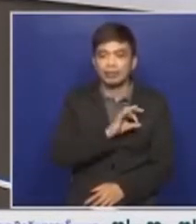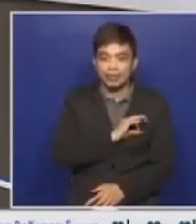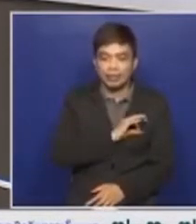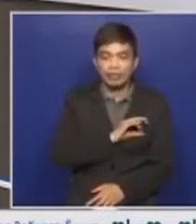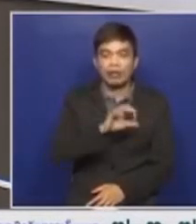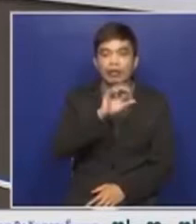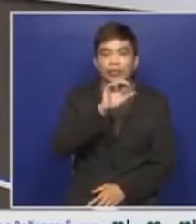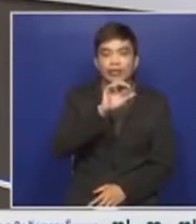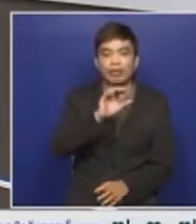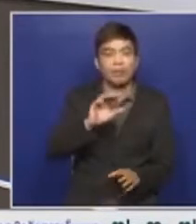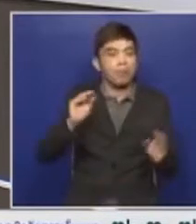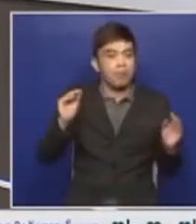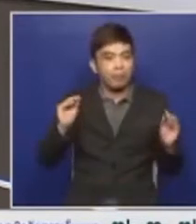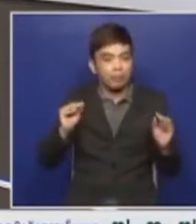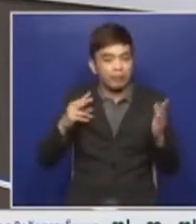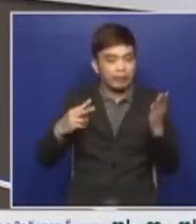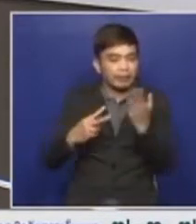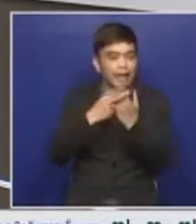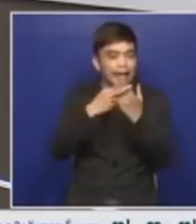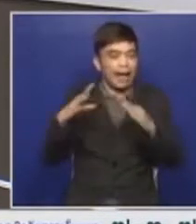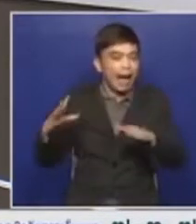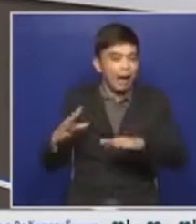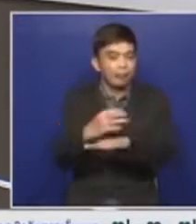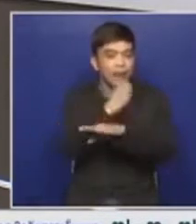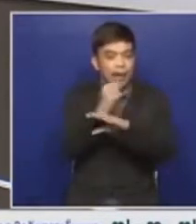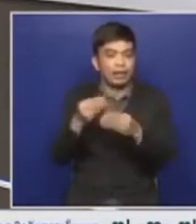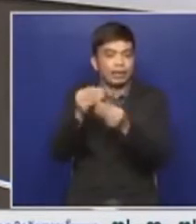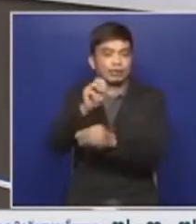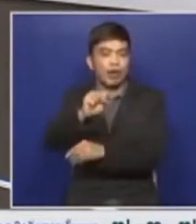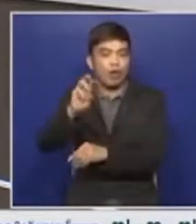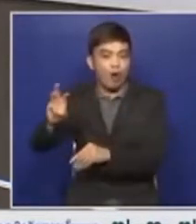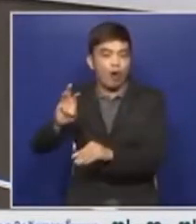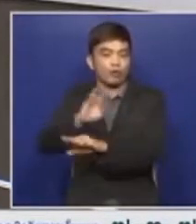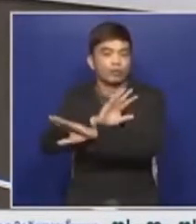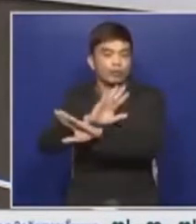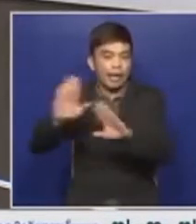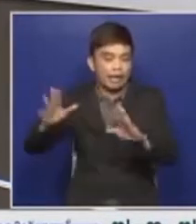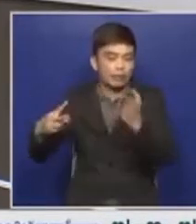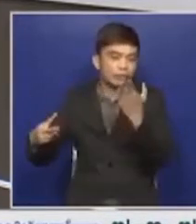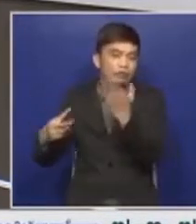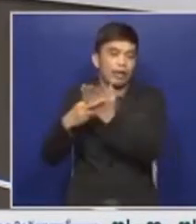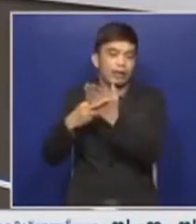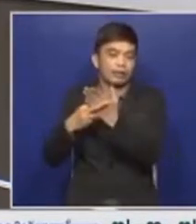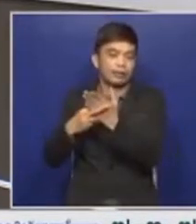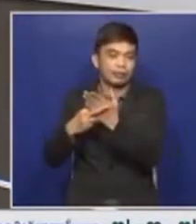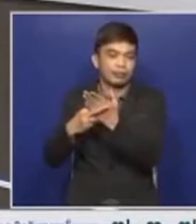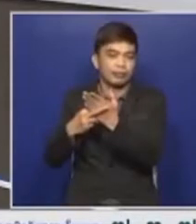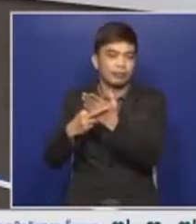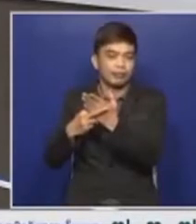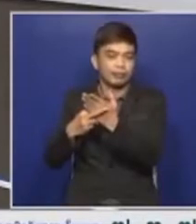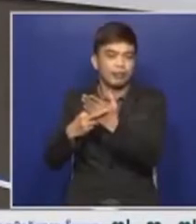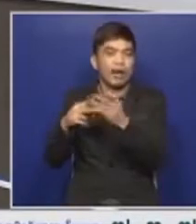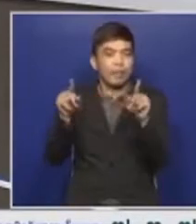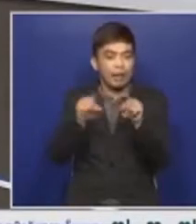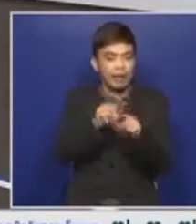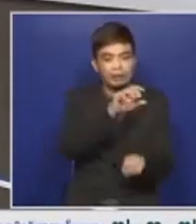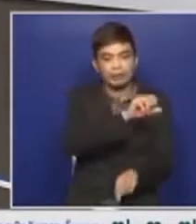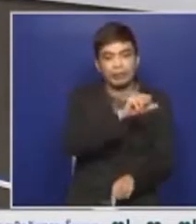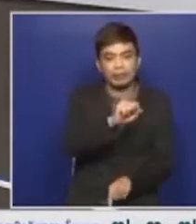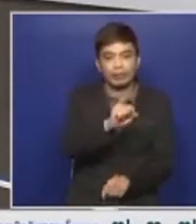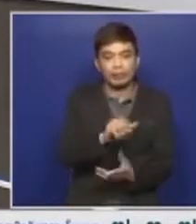ตัดอำนาจสวในการบวชกฎหมายการปฏิรูปที่เป็นการทำหน้าที่ที่เช่นเดียวกับสส